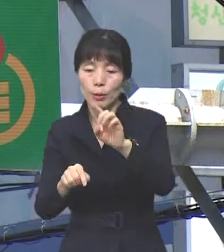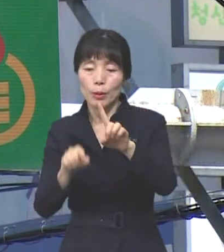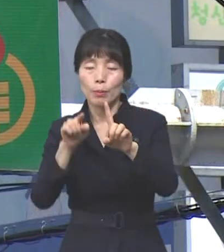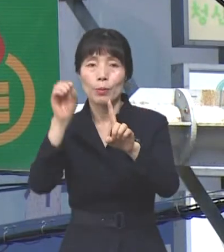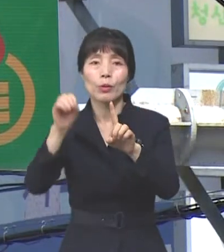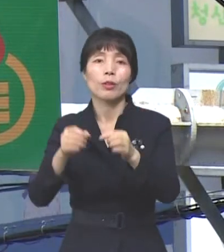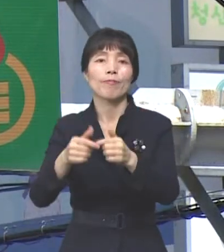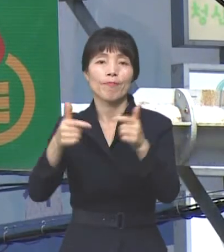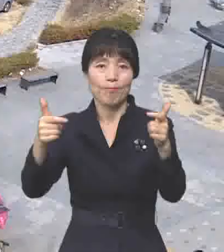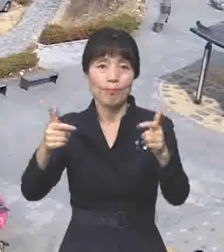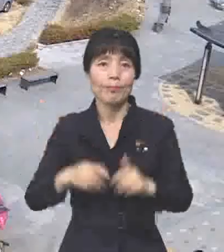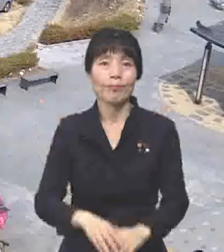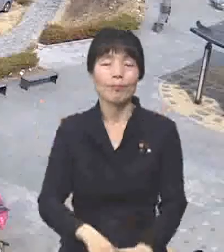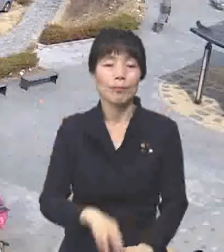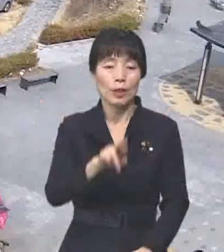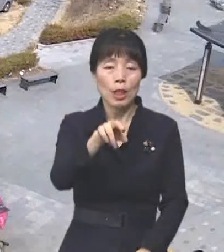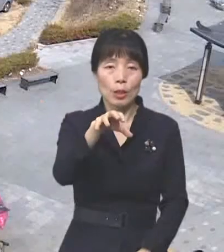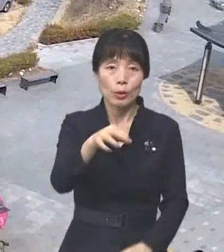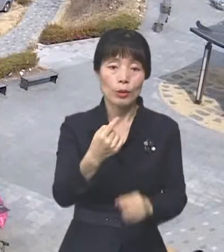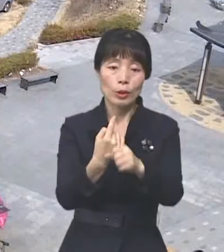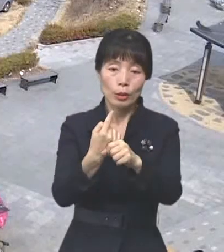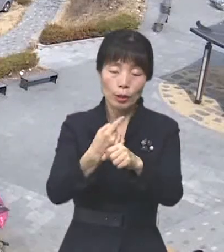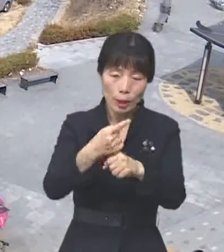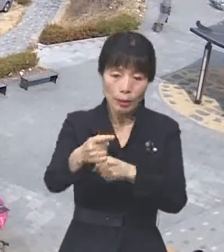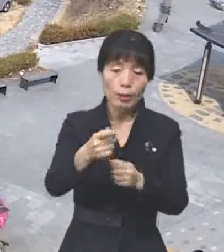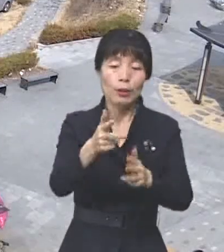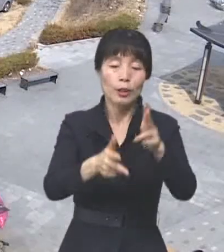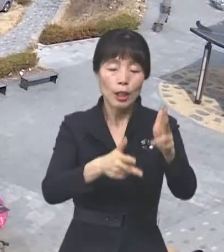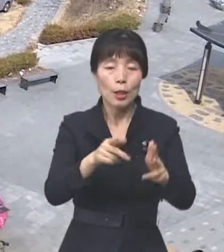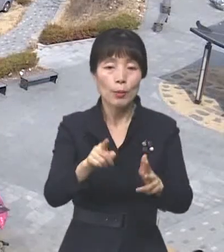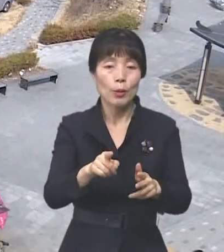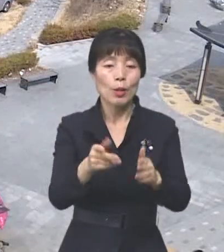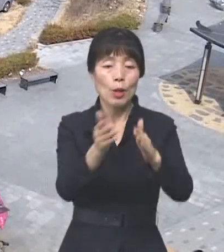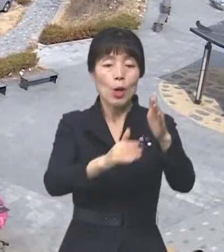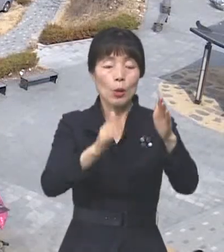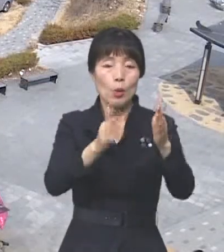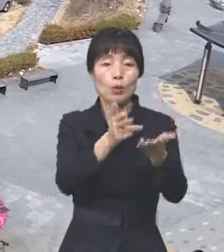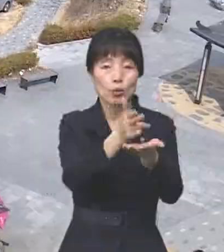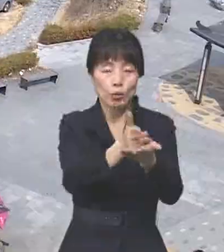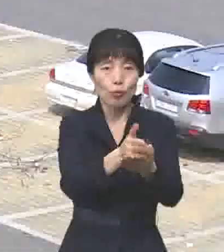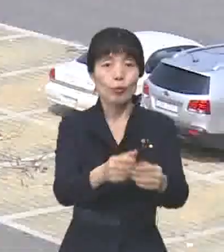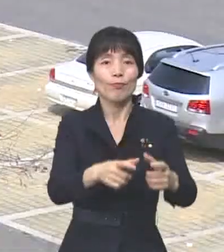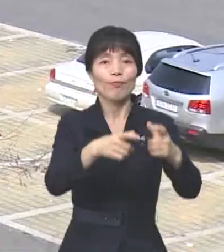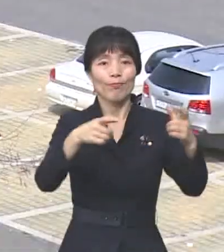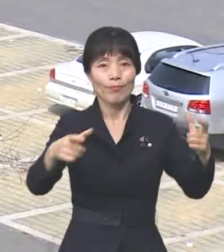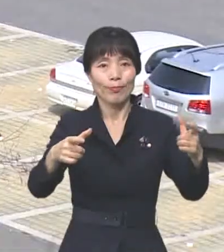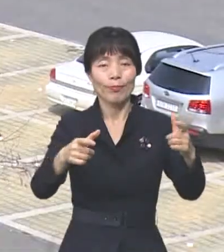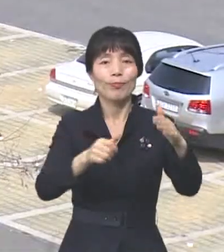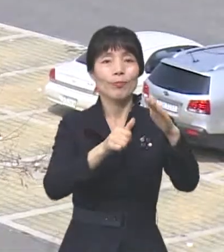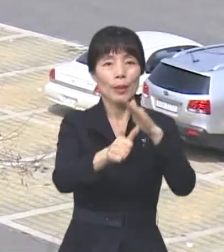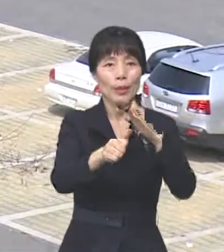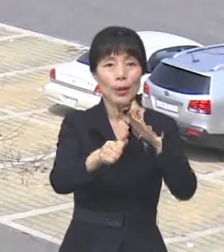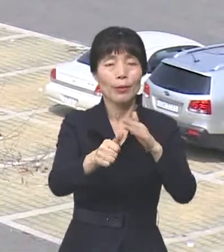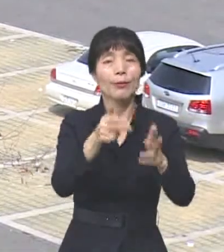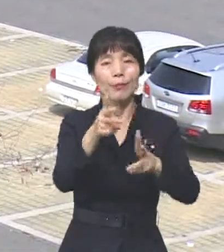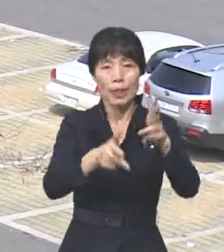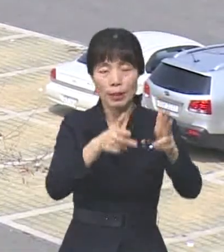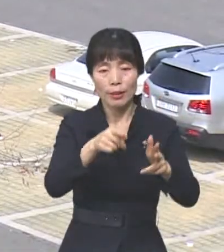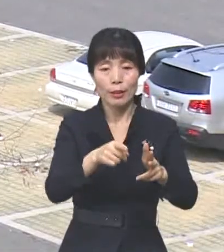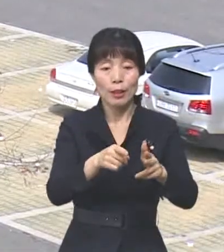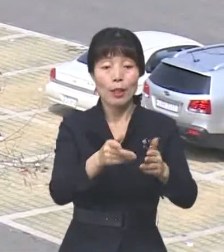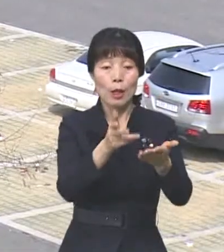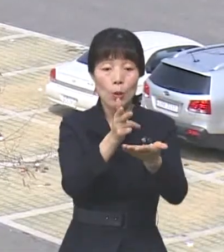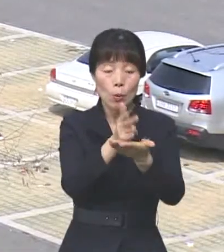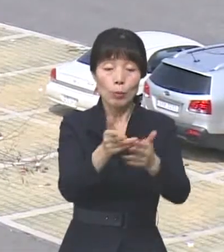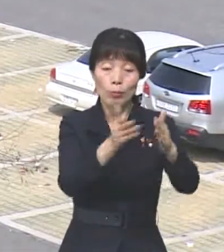증가했습니다. 강화군의 내년도 주요 사업으로는 공영주차장 확충 사업이 대표적입니다. 공영주차장은